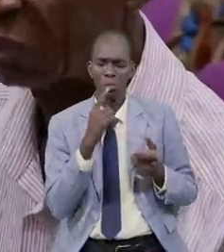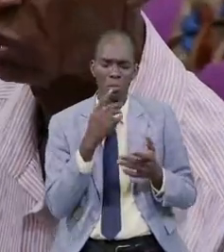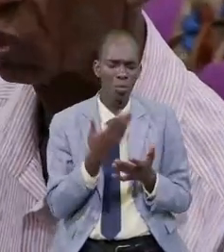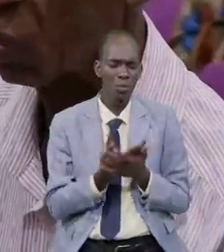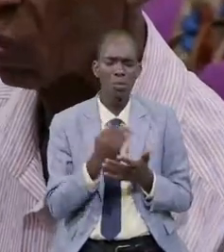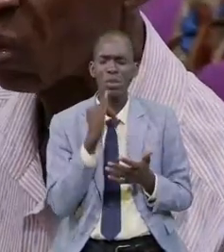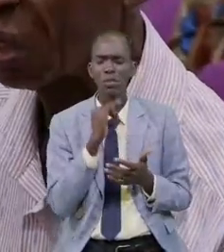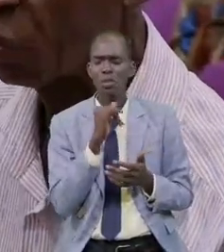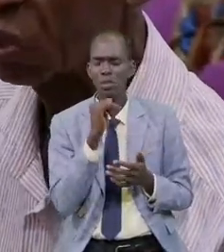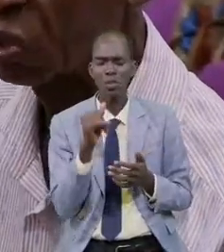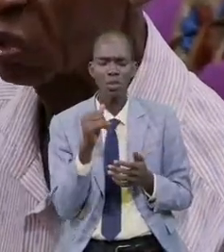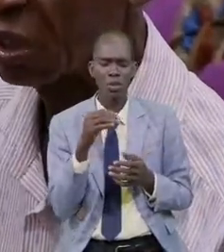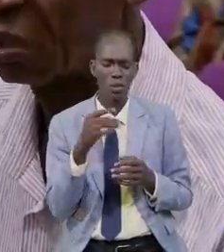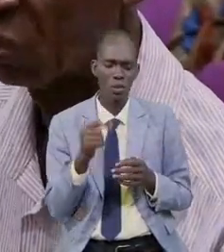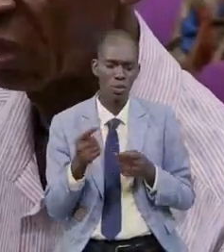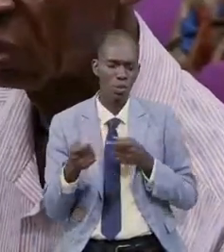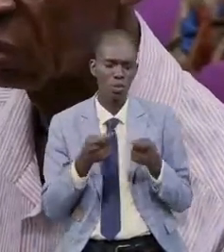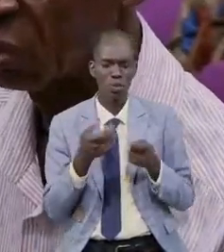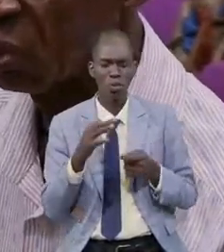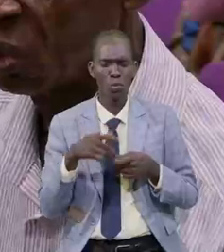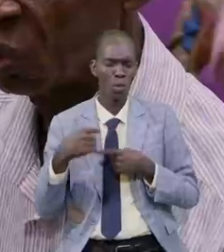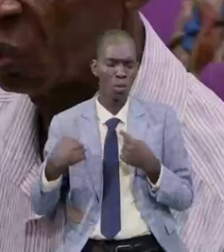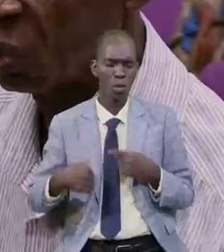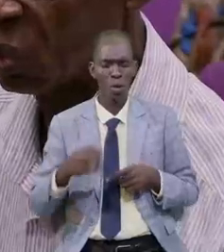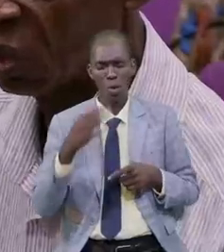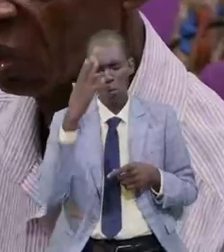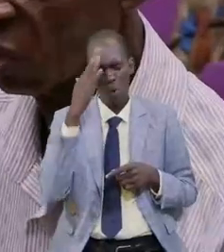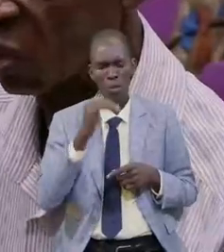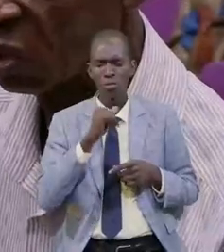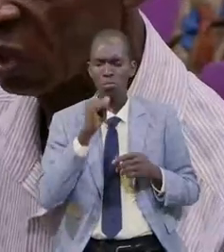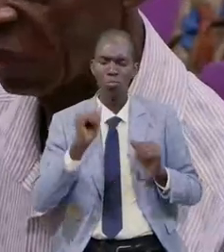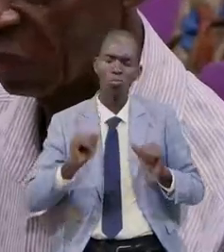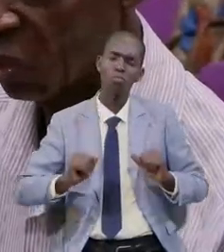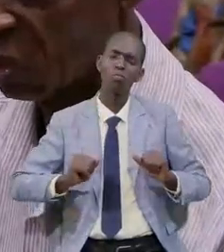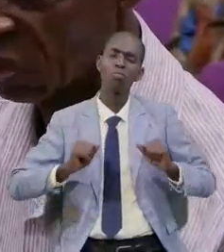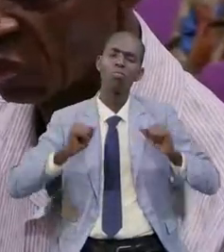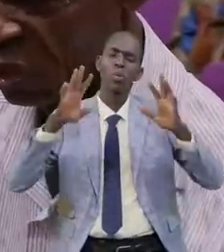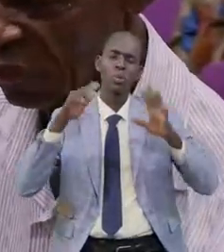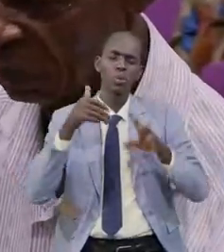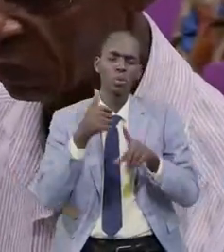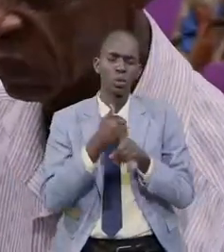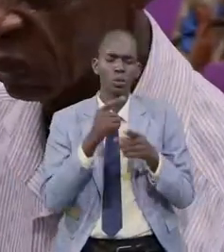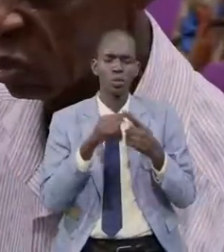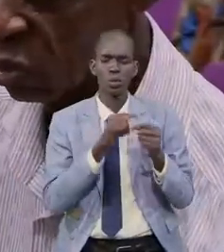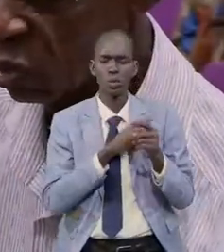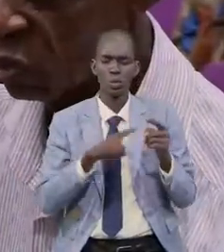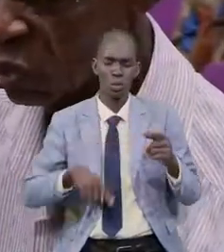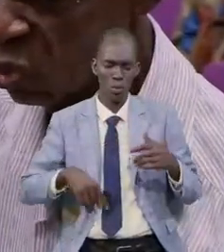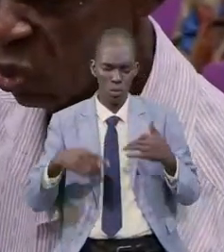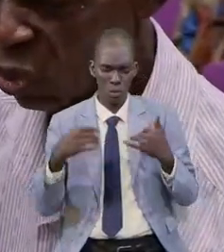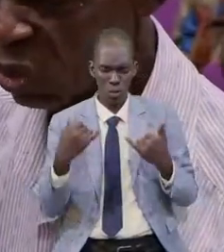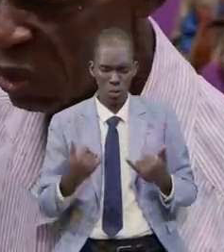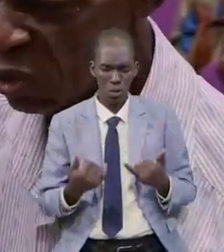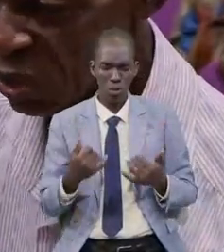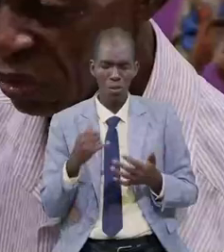C'est l'évidence qu'il n'est pas au contrôle de votre cœur. Pourquoi ne pas vous soumettre au Seigneur? Votre cœur,